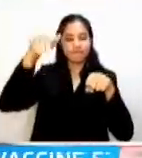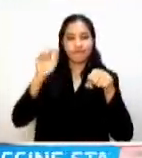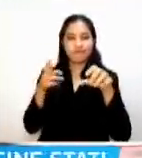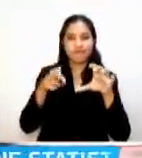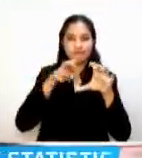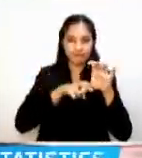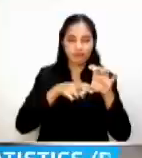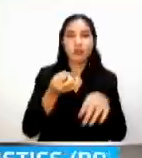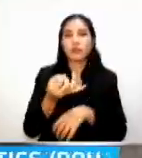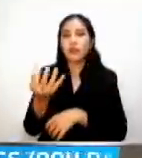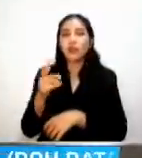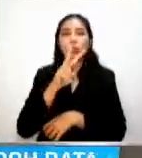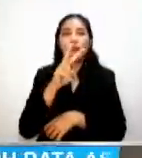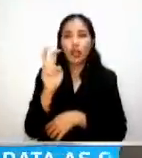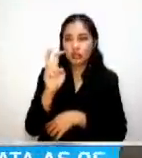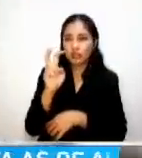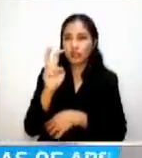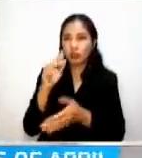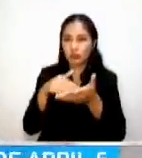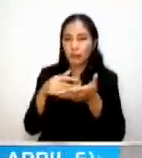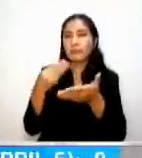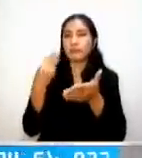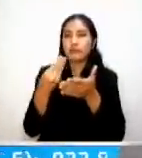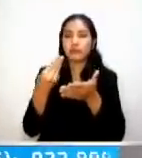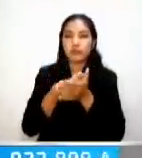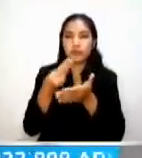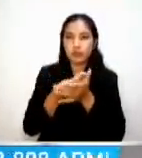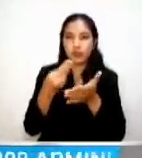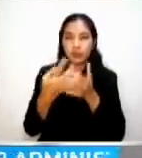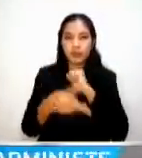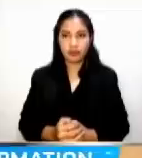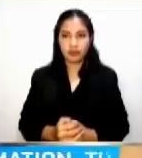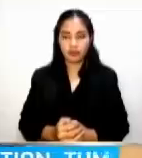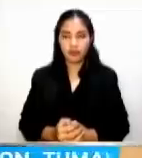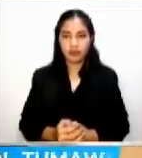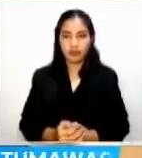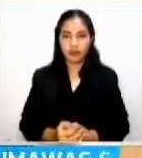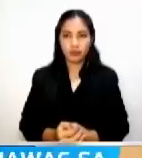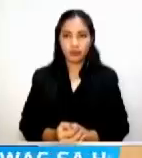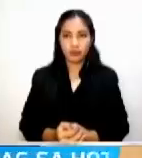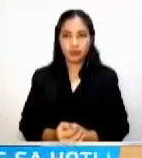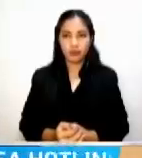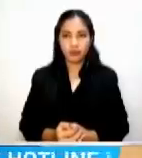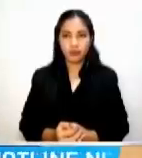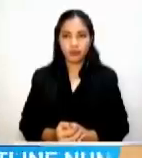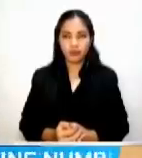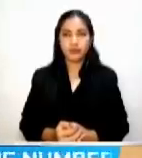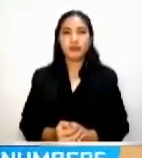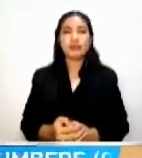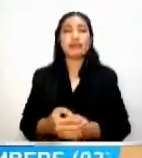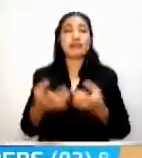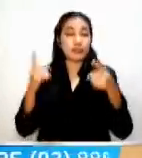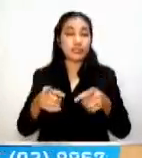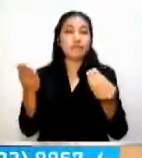200,000 piso ang kanilang natangay. Pinaghahanap pa sila ng mga pulis. Sibak sa trabaho ang dalawang doorman